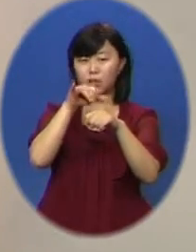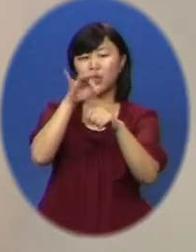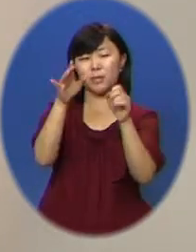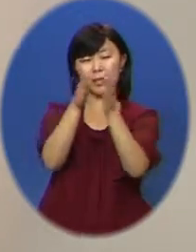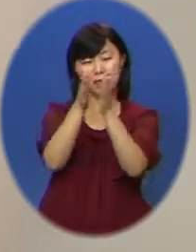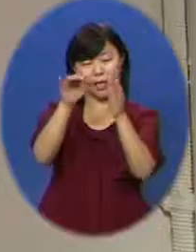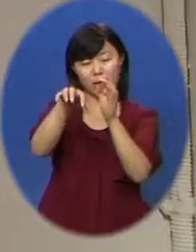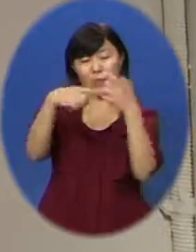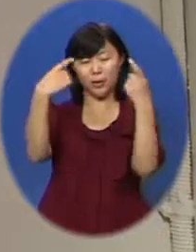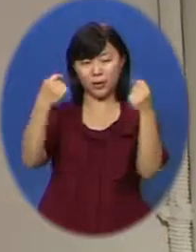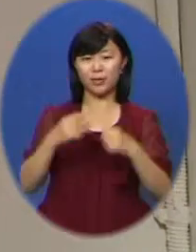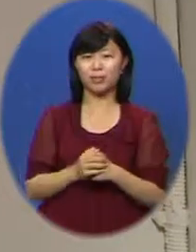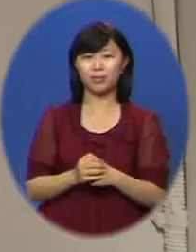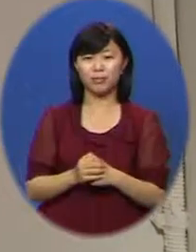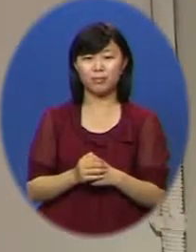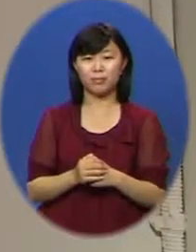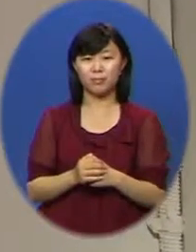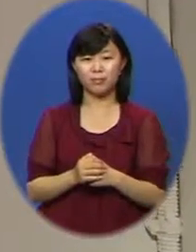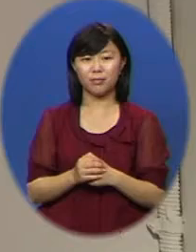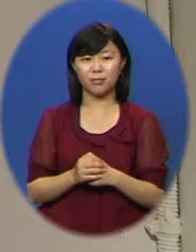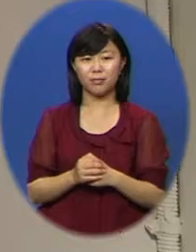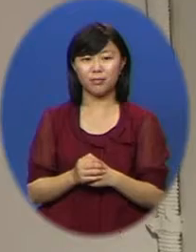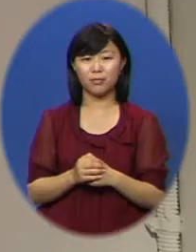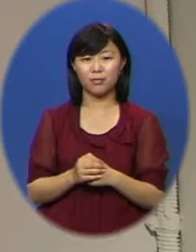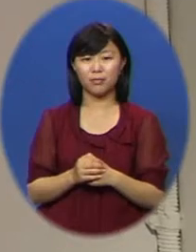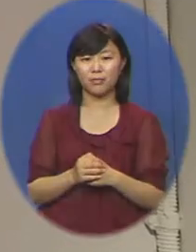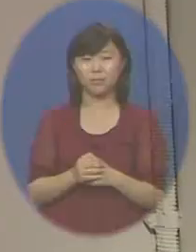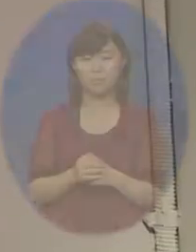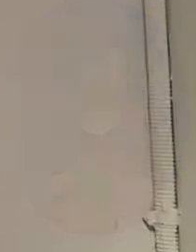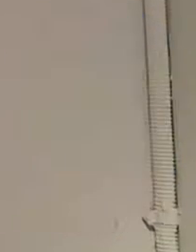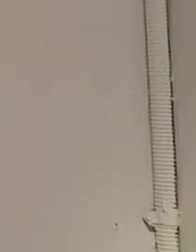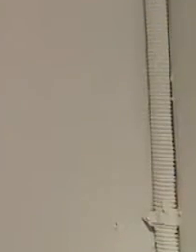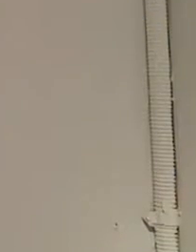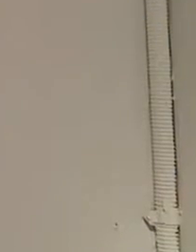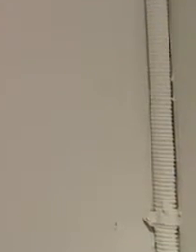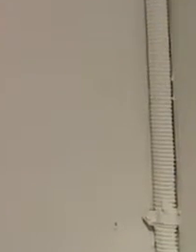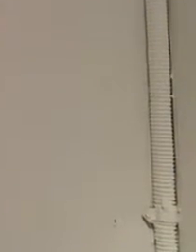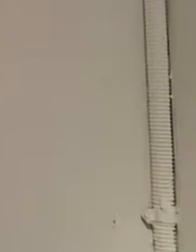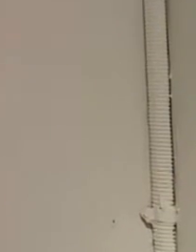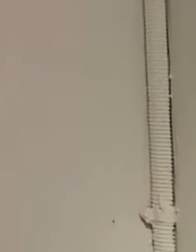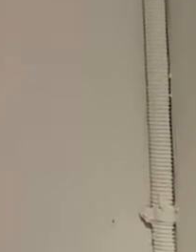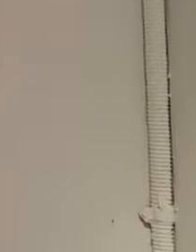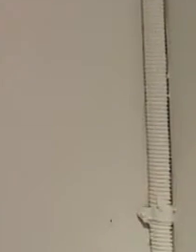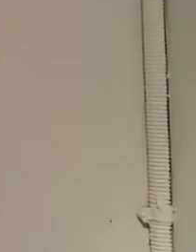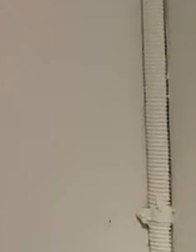곳이다.